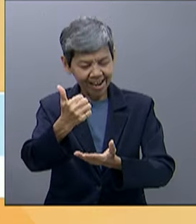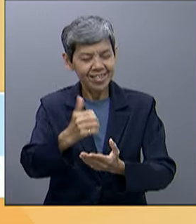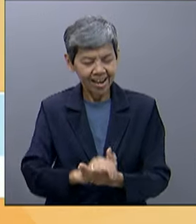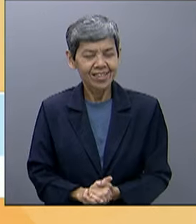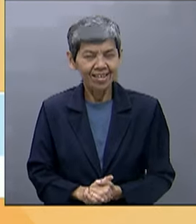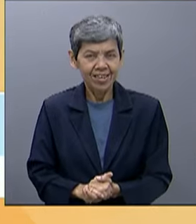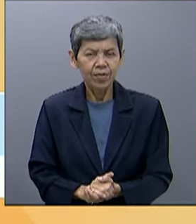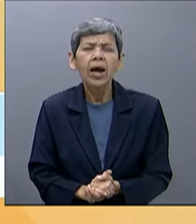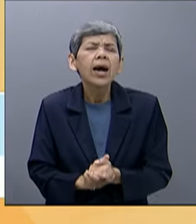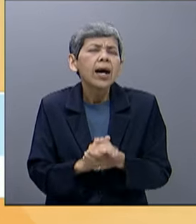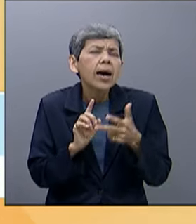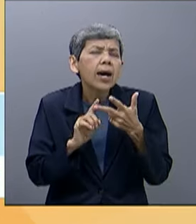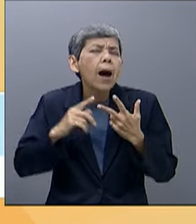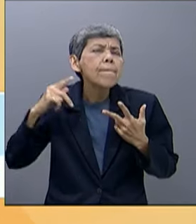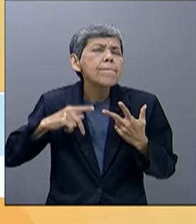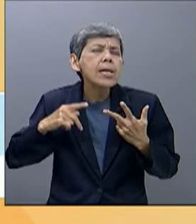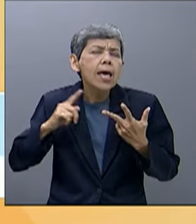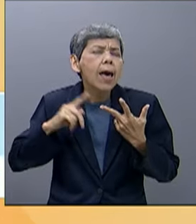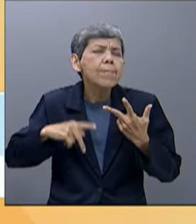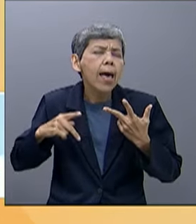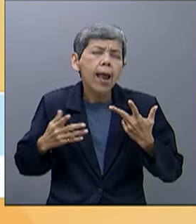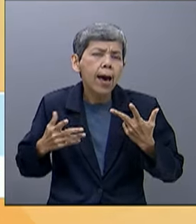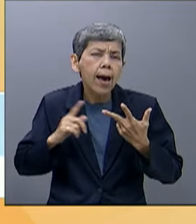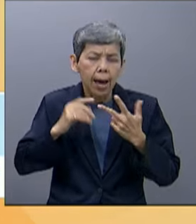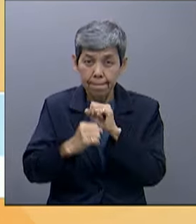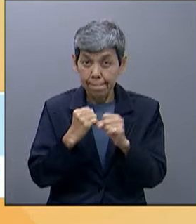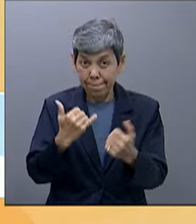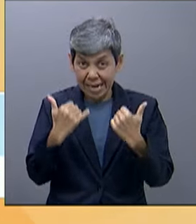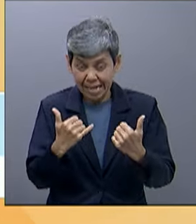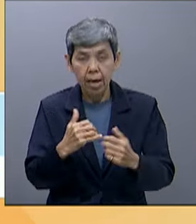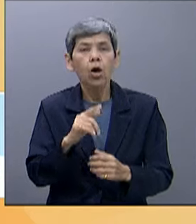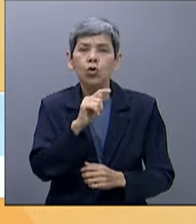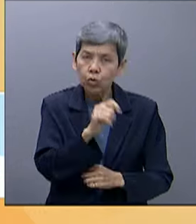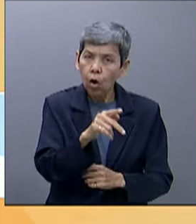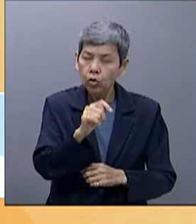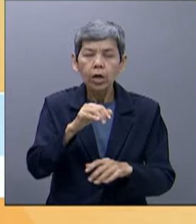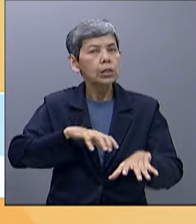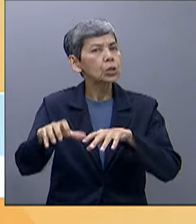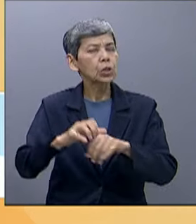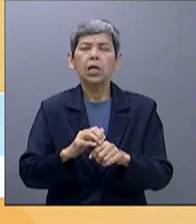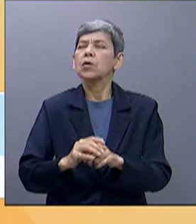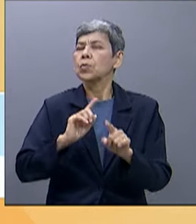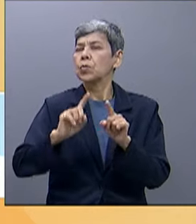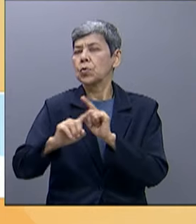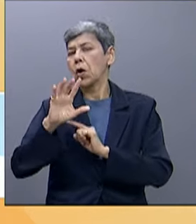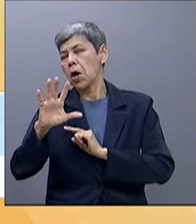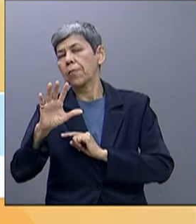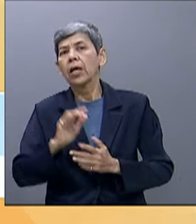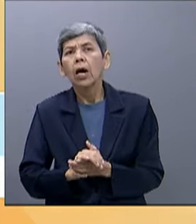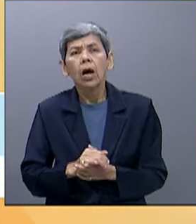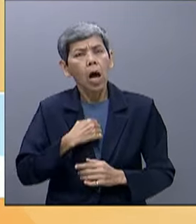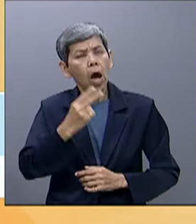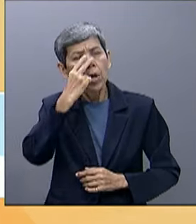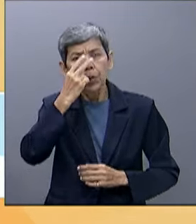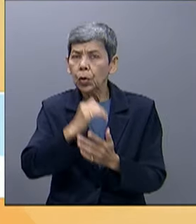ครับและอีกหนึ่งความพิเศษนะครับเหมือนที่ท่านผู้ว่าได้เกริ่นไปแล้วว่าปีนี้เนี่ยการท่องเที่ยวแห่งประเทศไทยเนี่ยมีการจัดงานวิจิตร5ภาคด้วยแต่การตาแสงสี